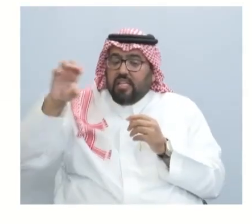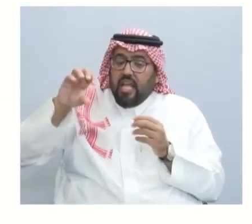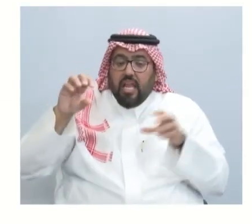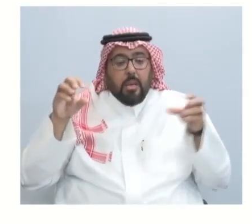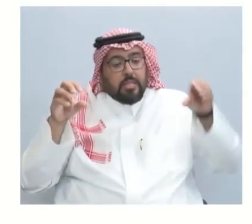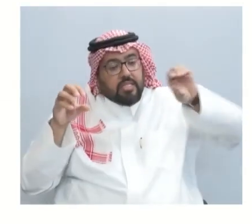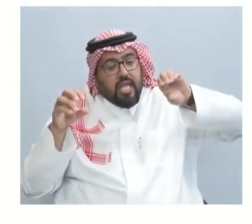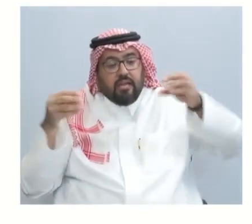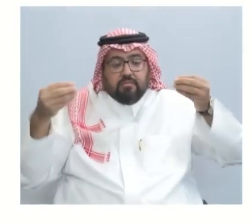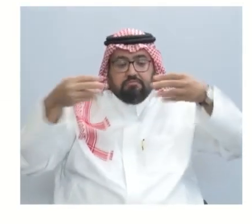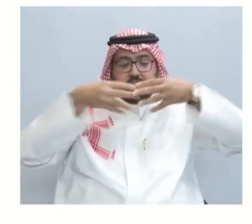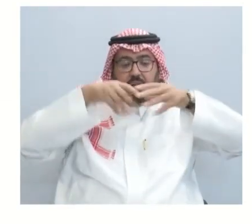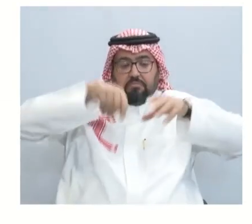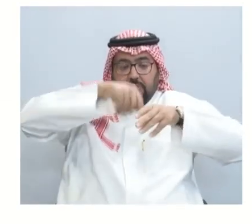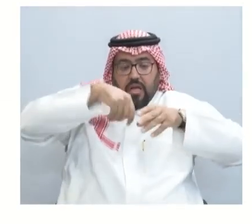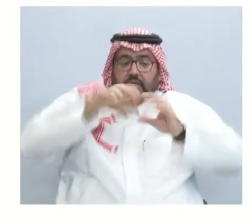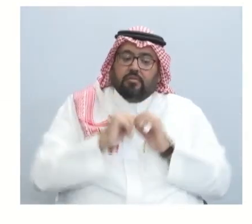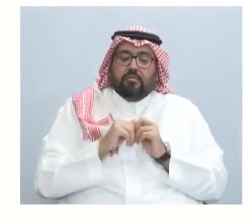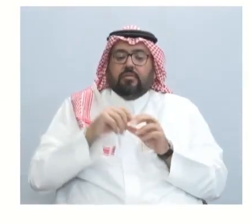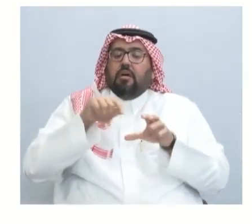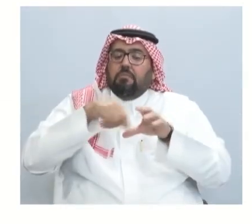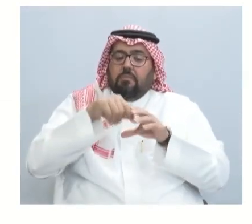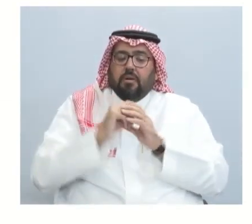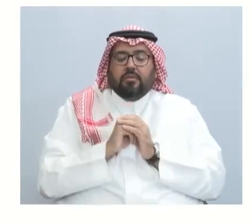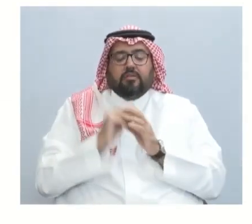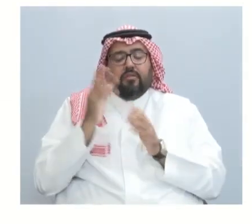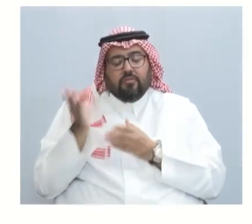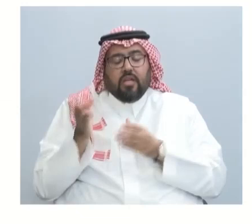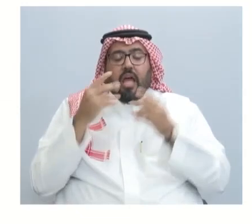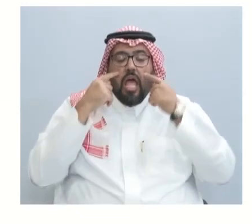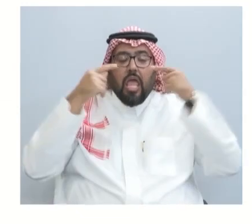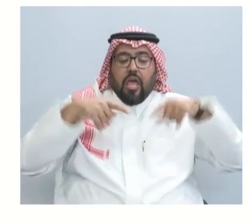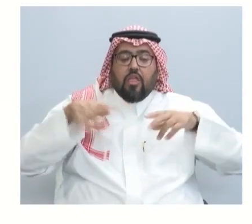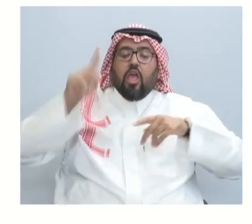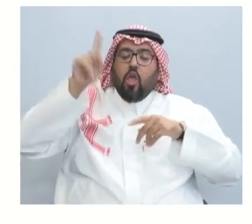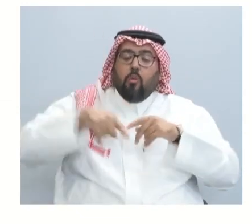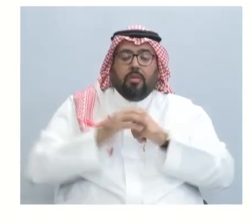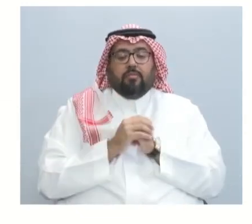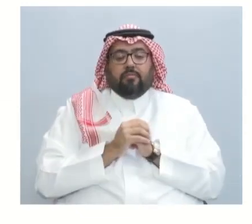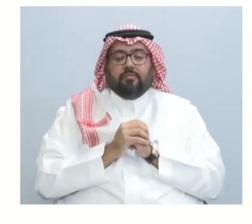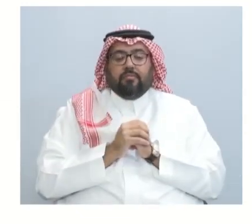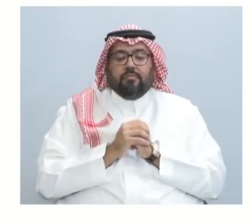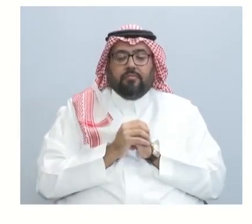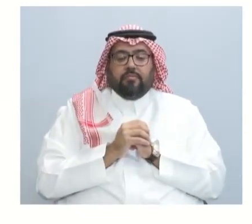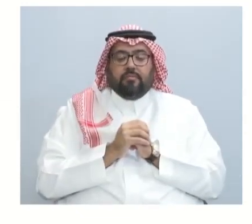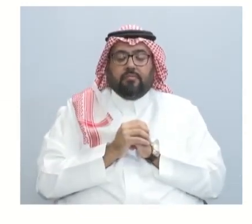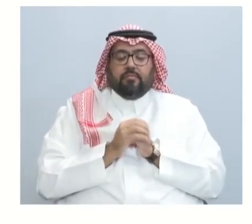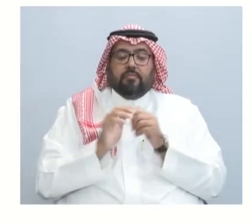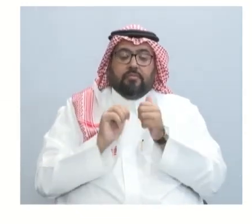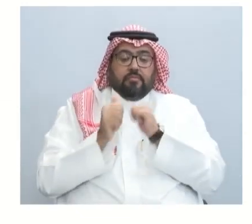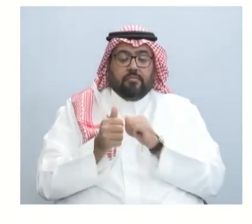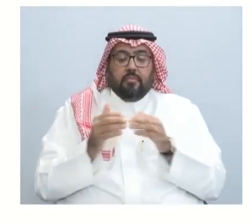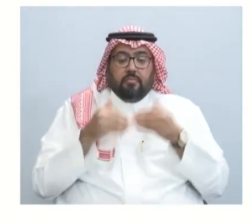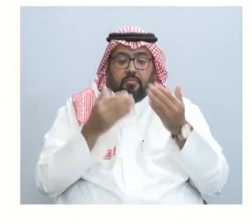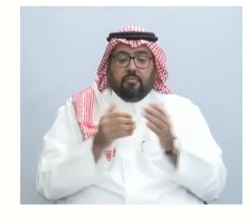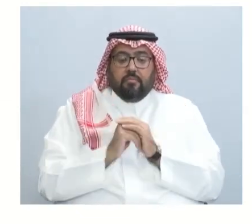وبالتالي هذه امثله للمخاليط الموجوده في حياتنا اليوميه ننطلق